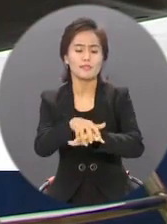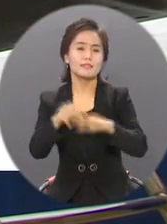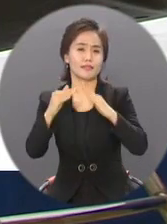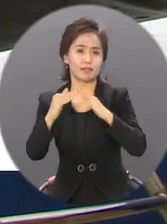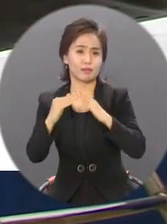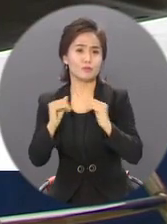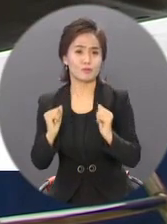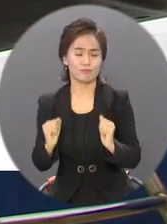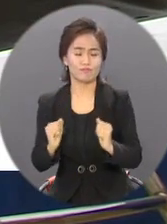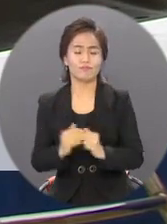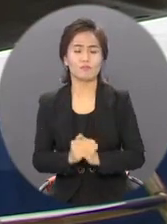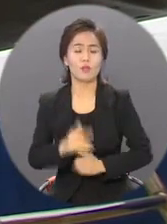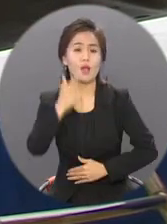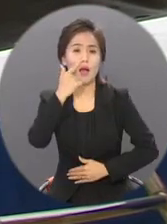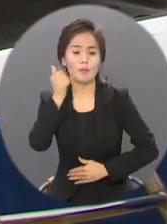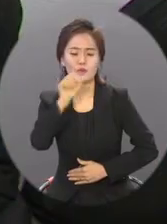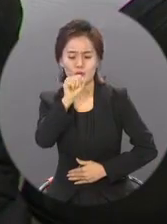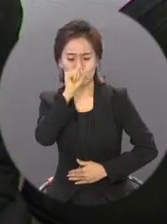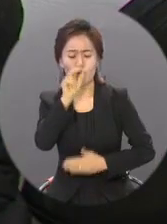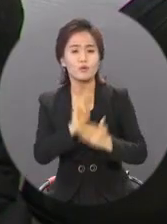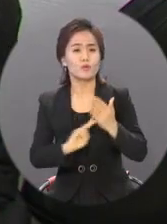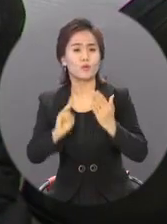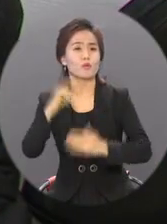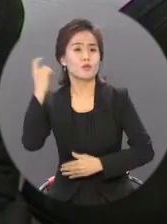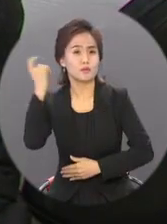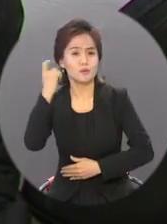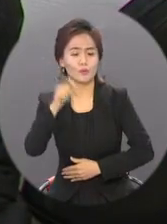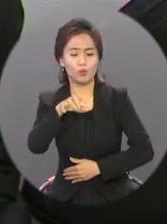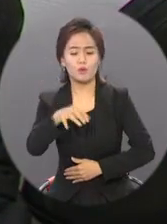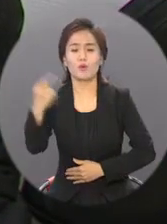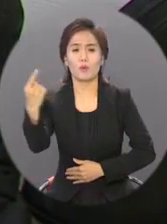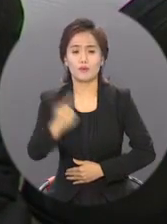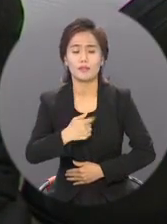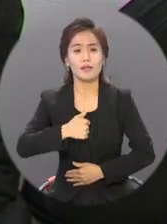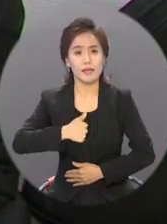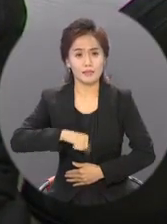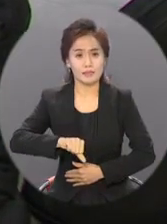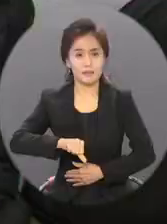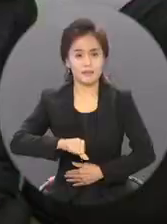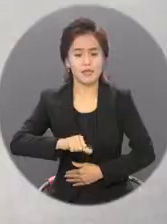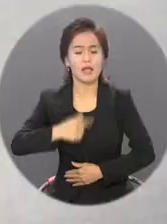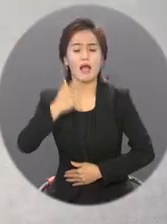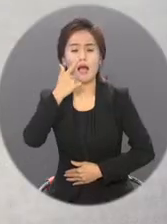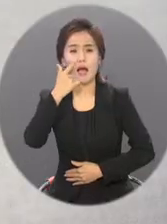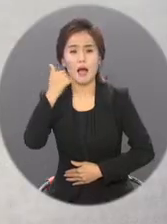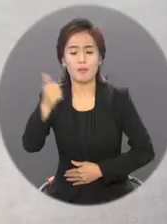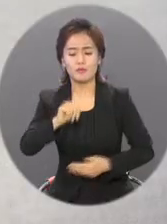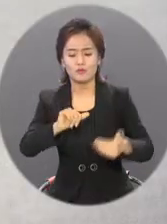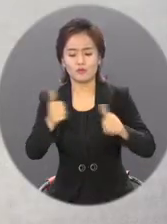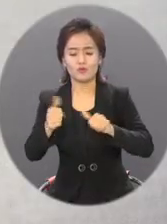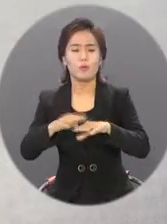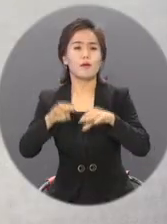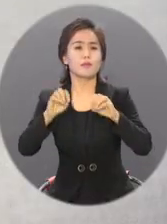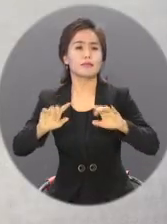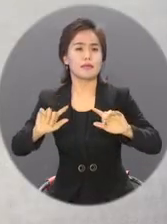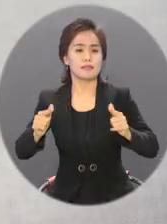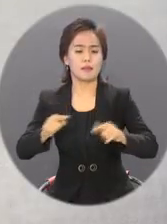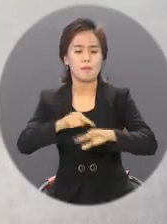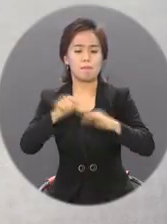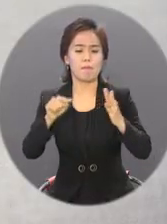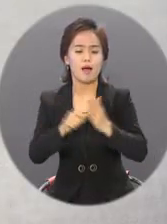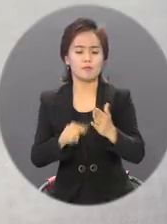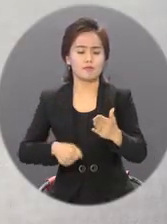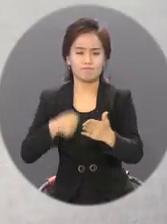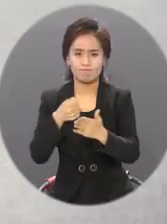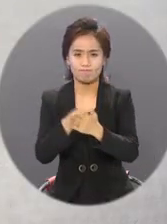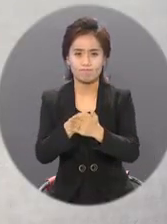였읍니다 아버지가 좋아했던 노래를 들으며 현장에 왔다는 아들은 아버지의 희생이 헛되지 않도록 하겠다는 마음을 다